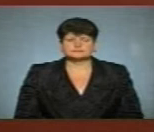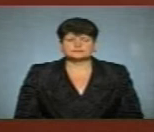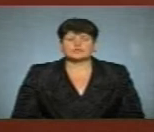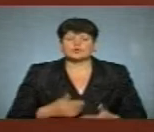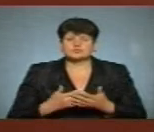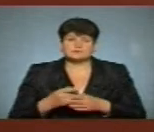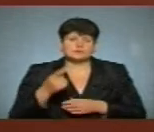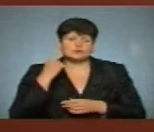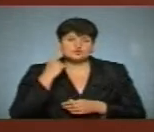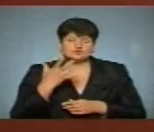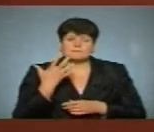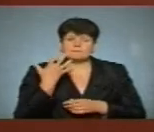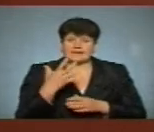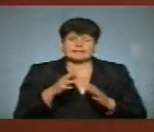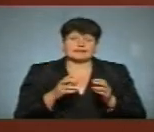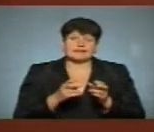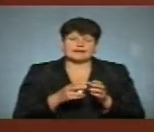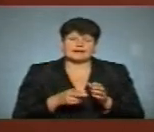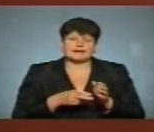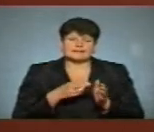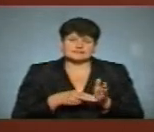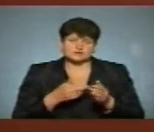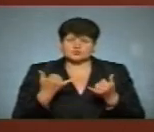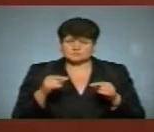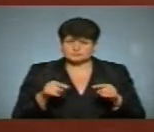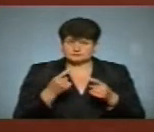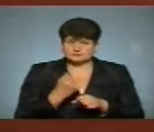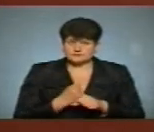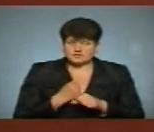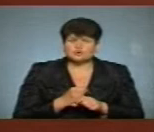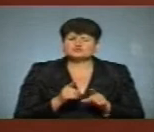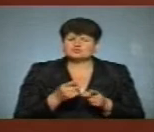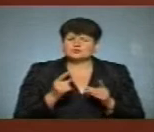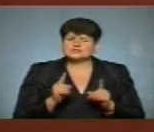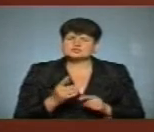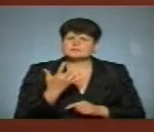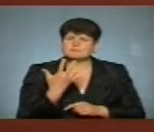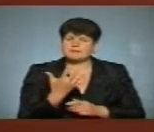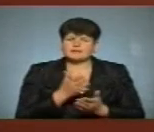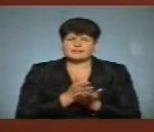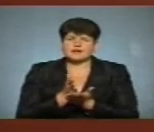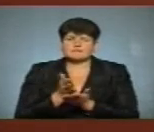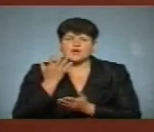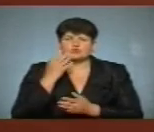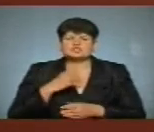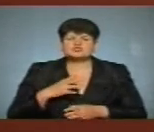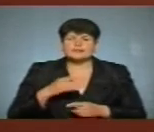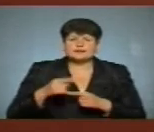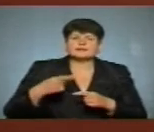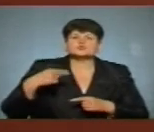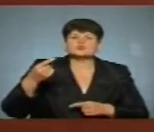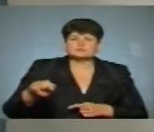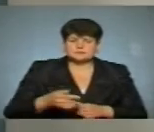Отже, як ми почули, 5 електричок відновили сьогодні. Чому наразі лише 5 напрямів і коли чекати наступних